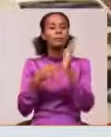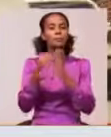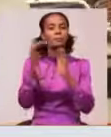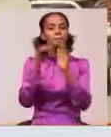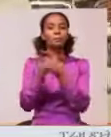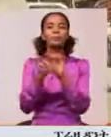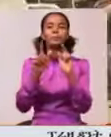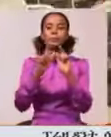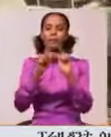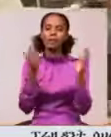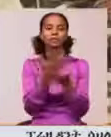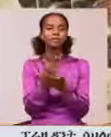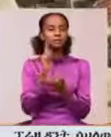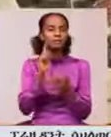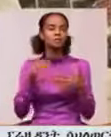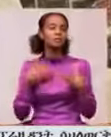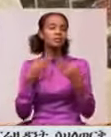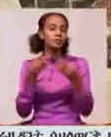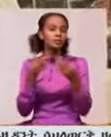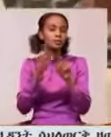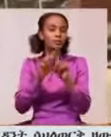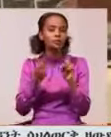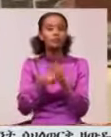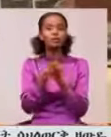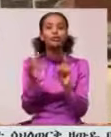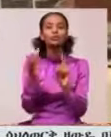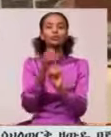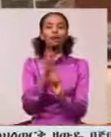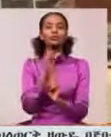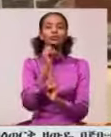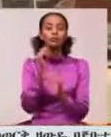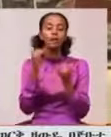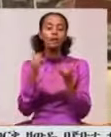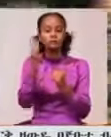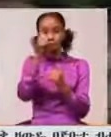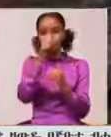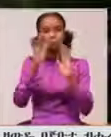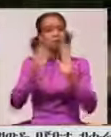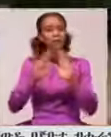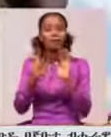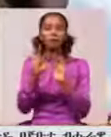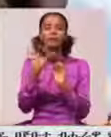በእርግጥ ትልቅ ነገር ነው፣ ደስታ ሰጥቶኛል። ግን እነሱ ካልተያዙ አሁንም ኢትዮጵያ ሰላም አታገኝም።